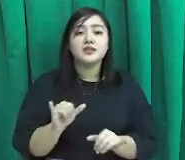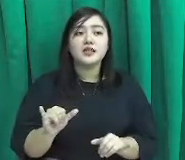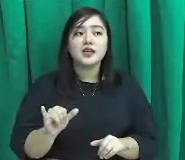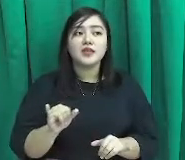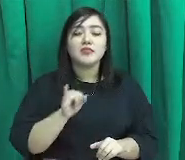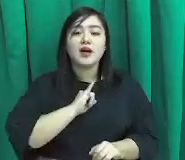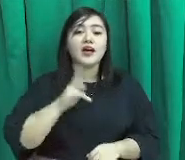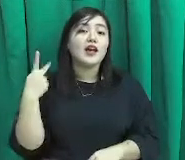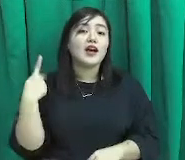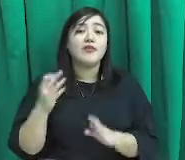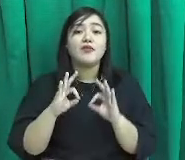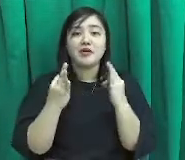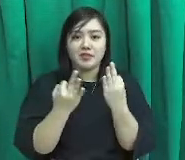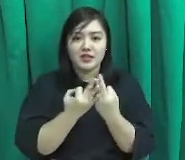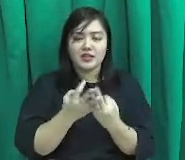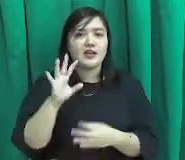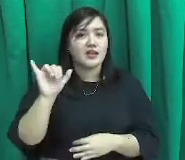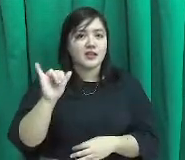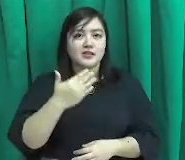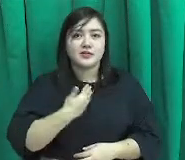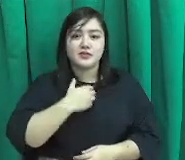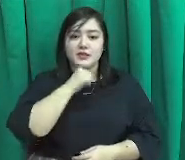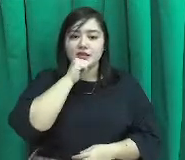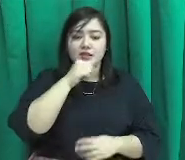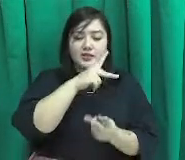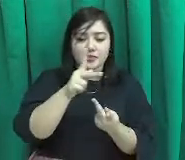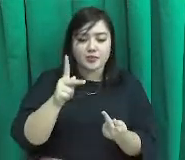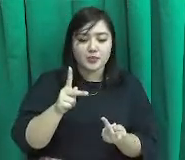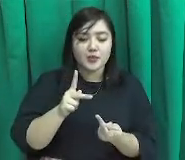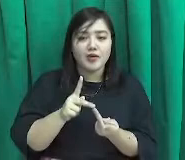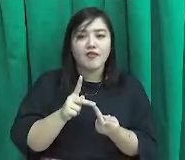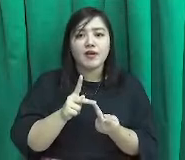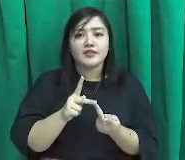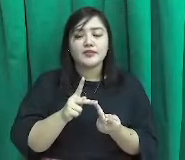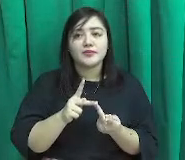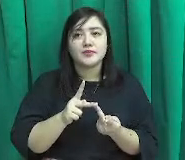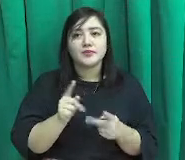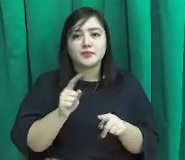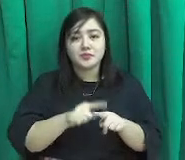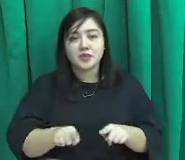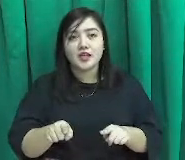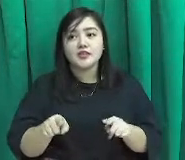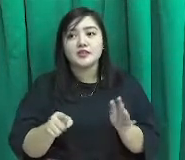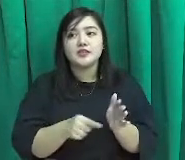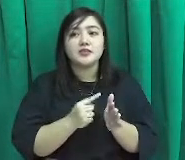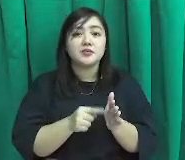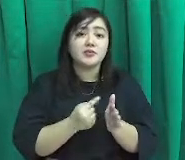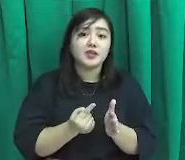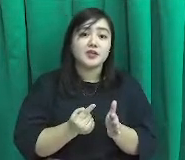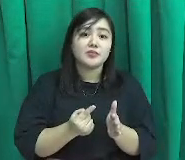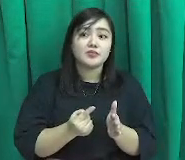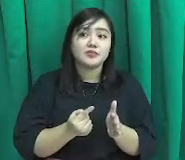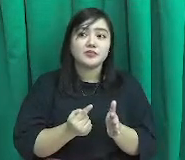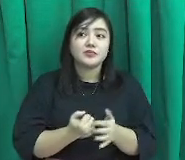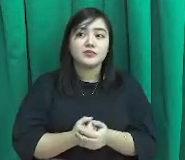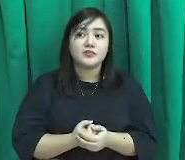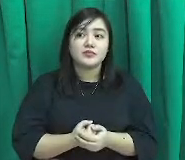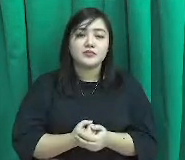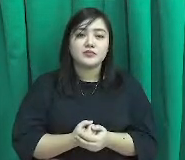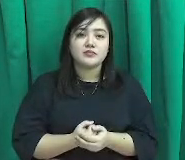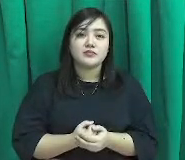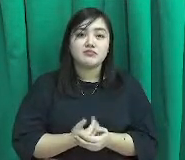ako perfecto, pero minsan dumarating sa aking sitwasyon na kaaway ko ang aking